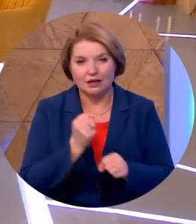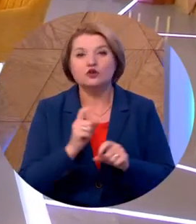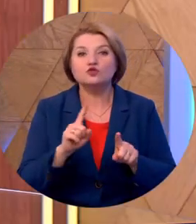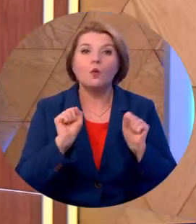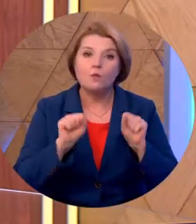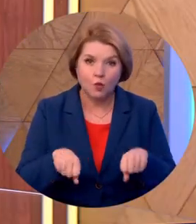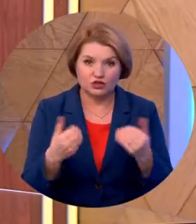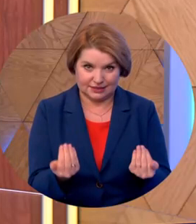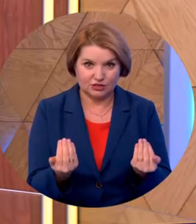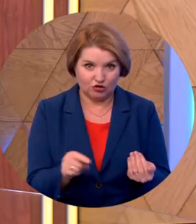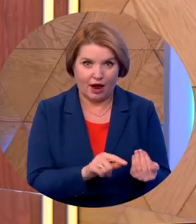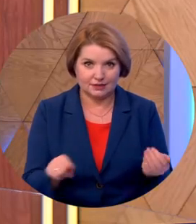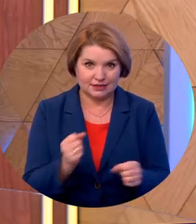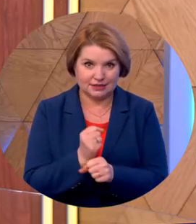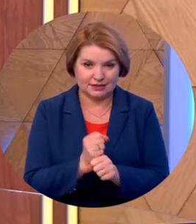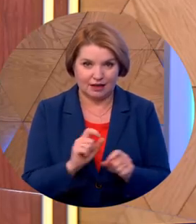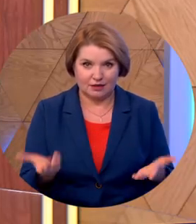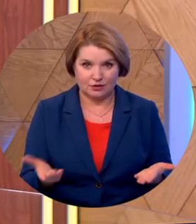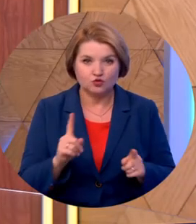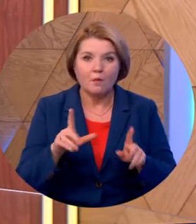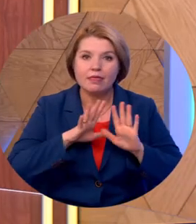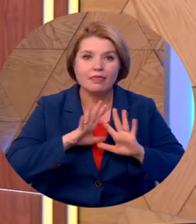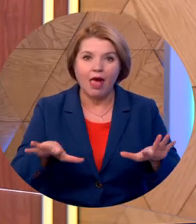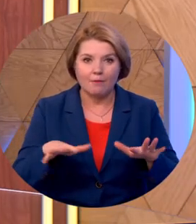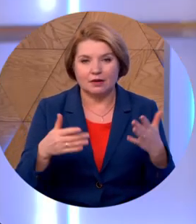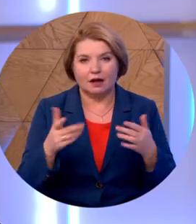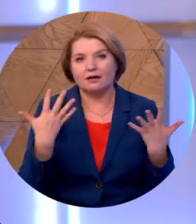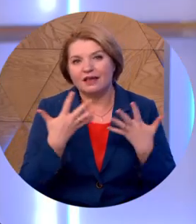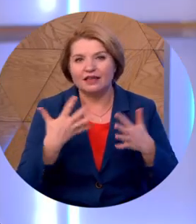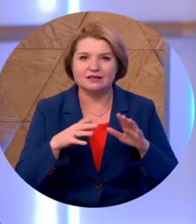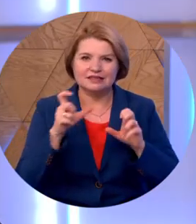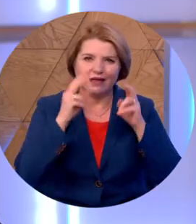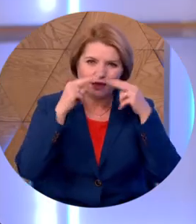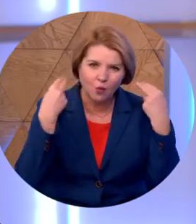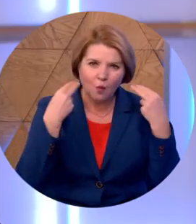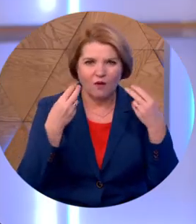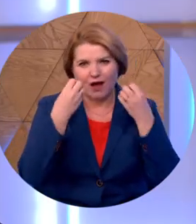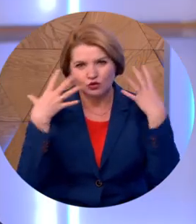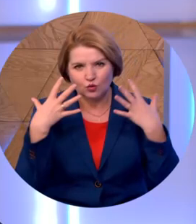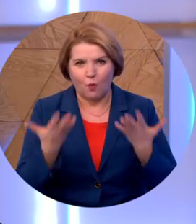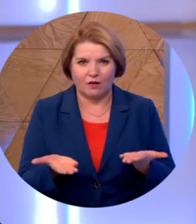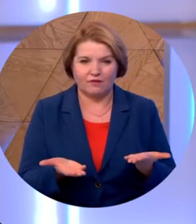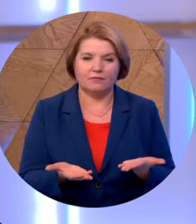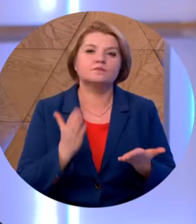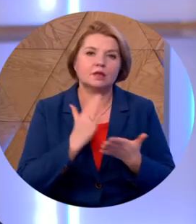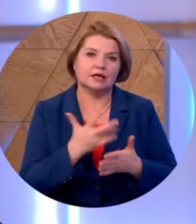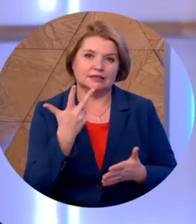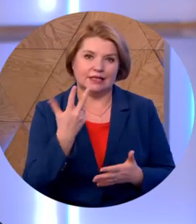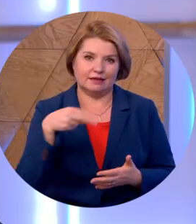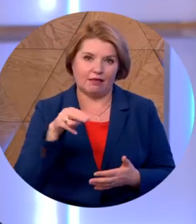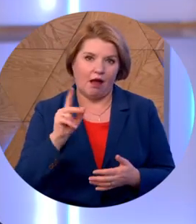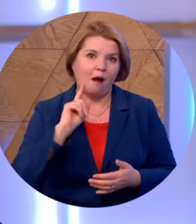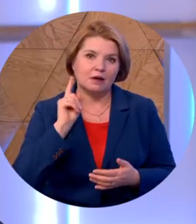делать что вы рекомендуете что действительно не оставит следов Есть огромное количество экспресс методов там 3D уложение которое